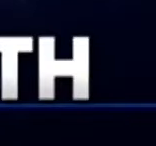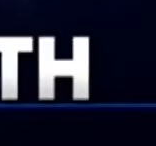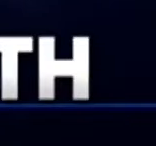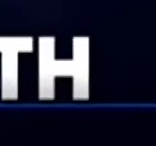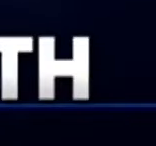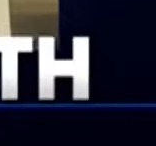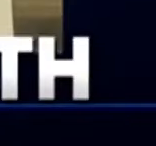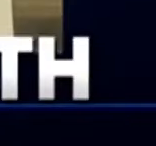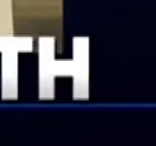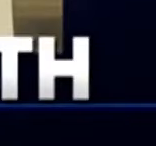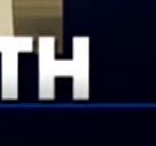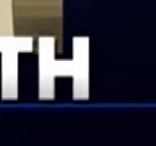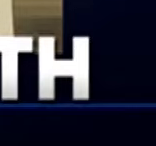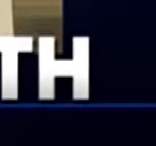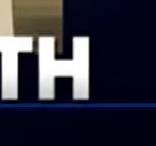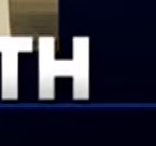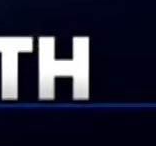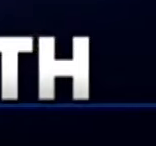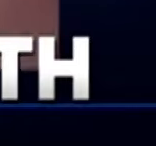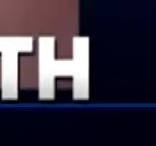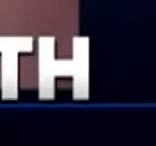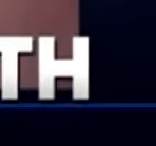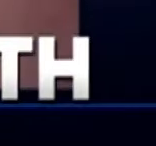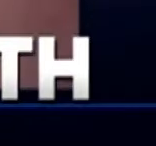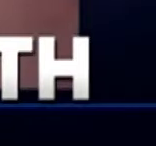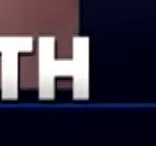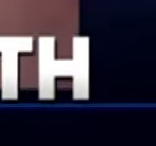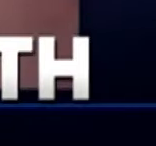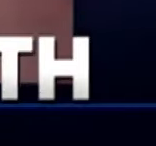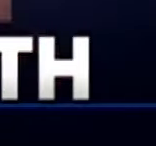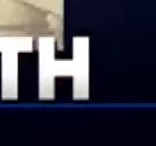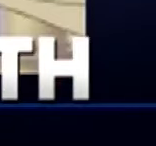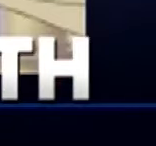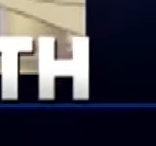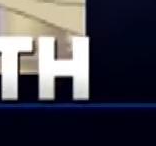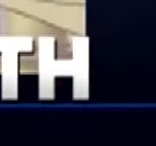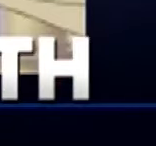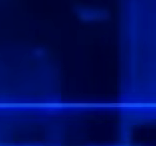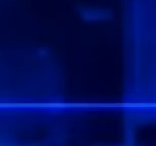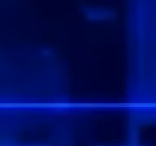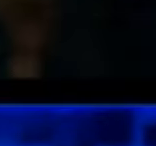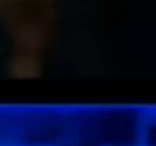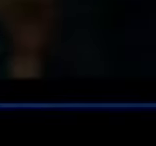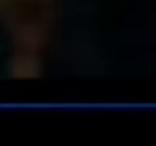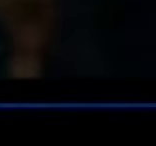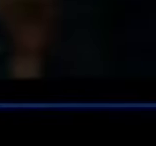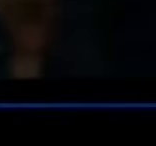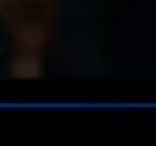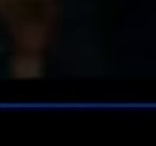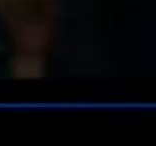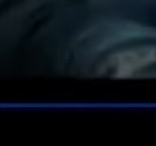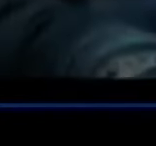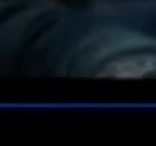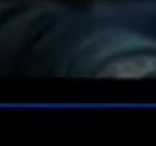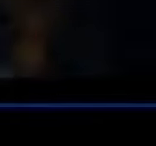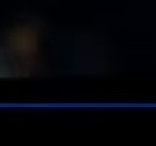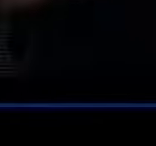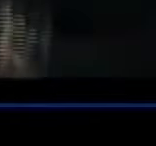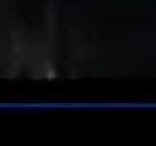Abangan, aktor na si Chris Hemsworth, bibida bilang Prince Charming sa upcoming Disney movie. At Tom